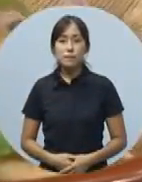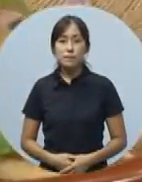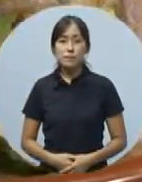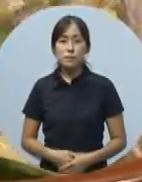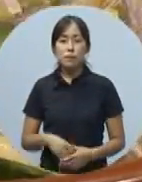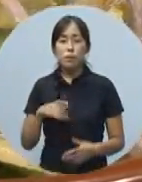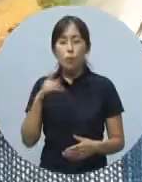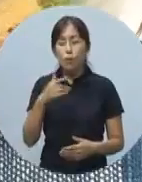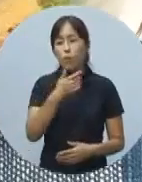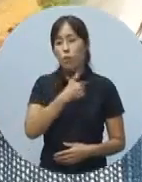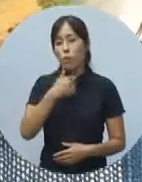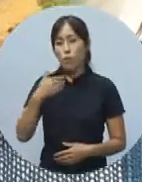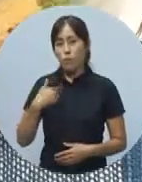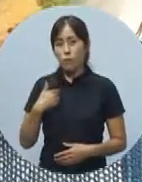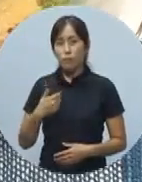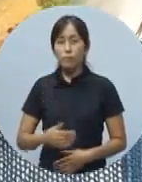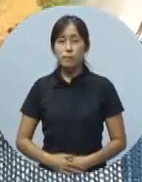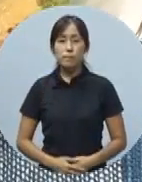度出来上がりです。